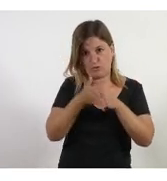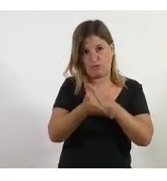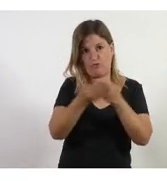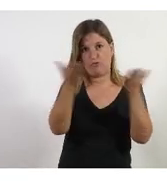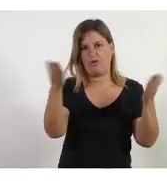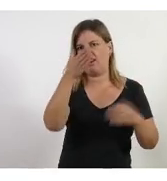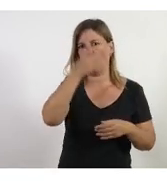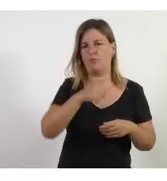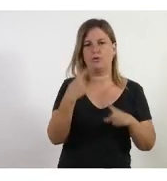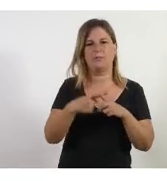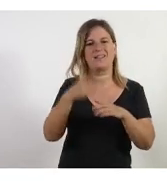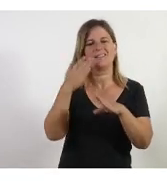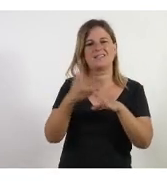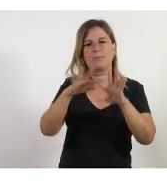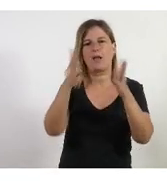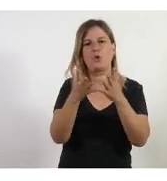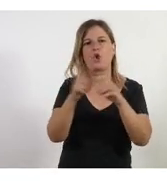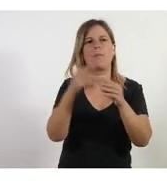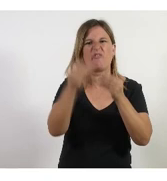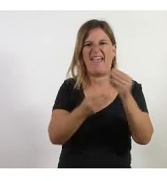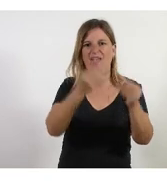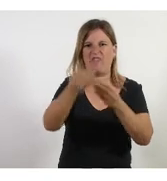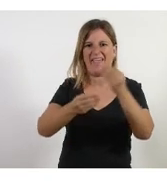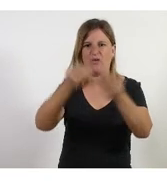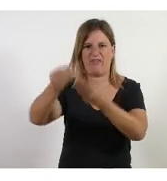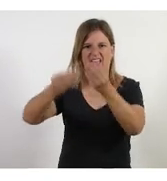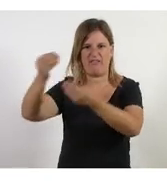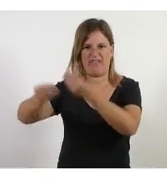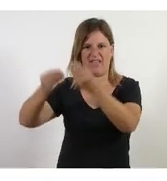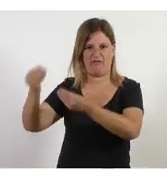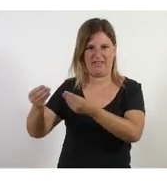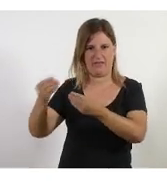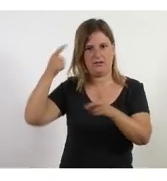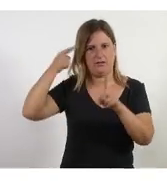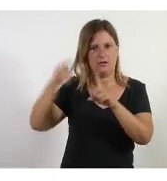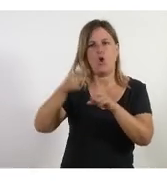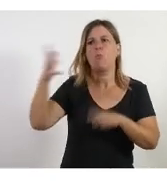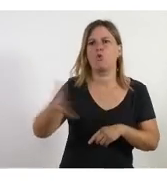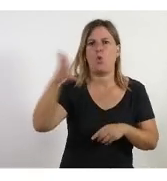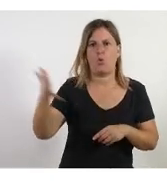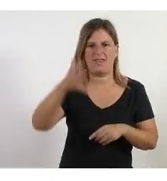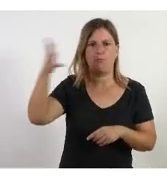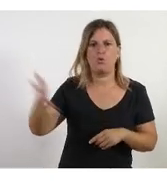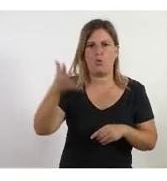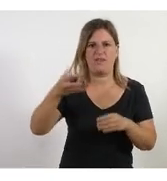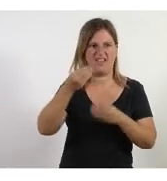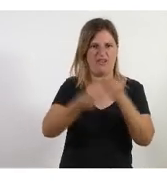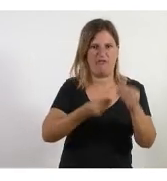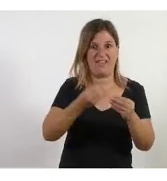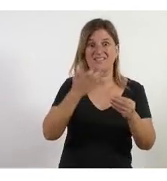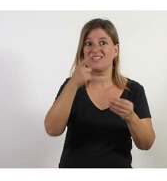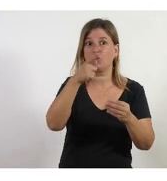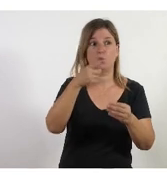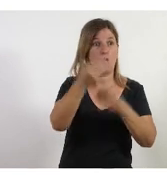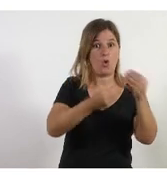del fer. Constantment fer. Fer. Produir. Fer. Qui no produeix,